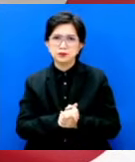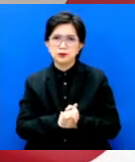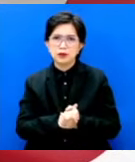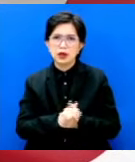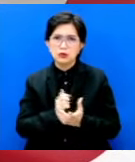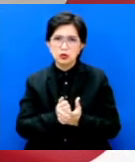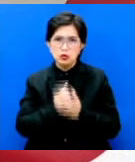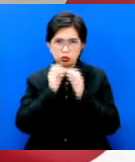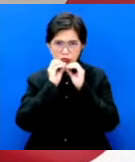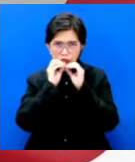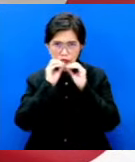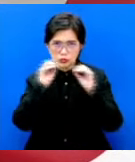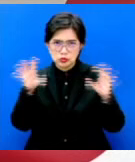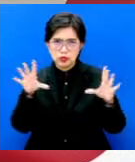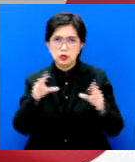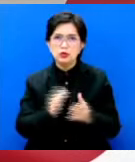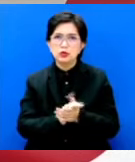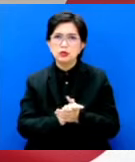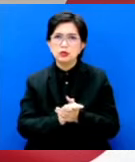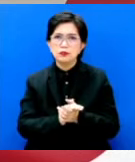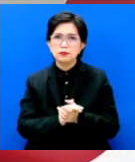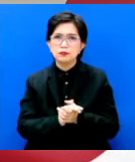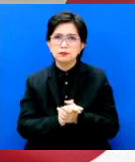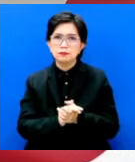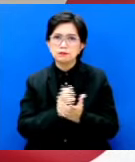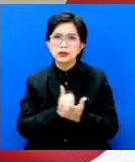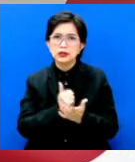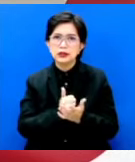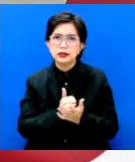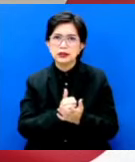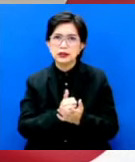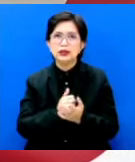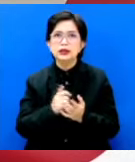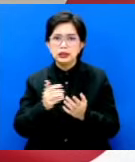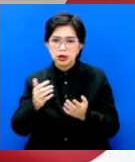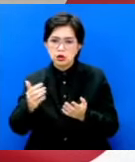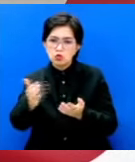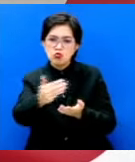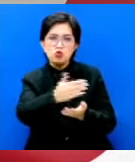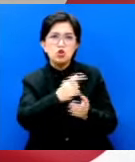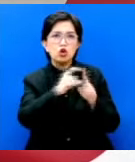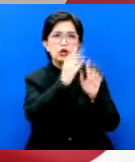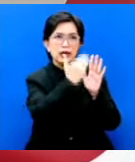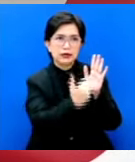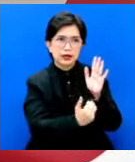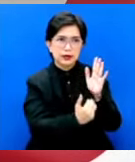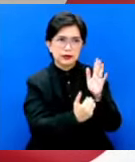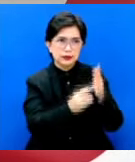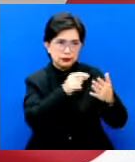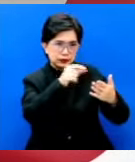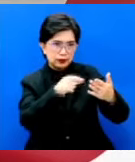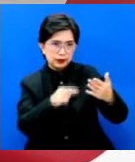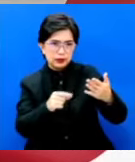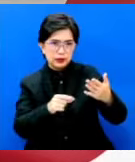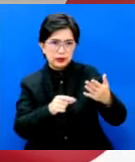anak-anakmungkin menciptakanlapangankerja,tetapiyangterpenting adalahinventaris,jadikamiakanmenempatkan mereka